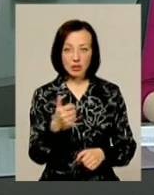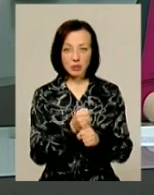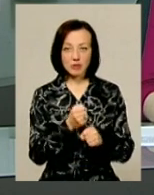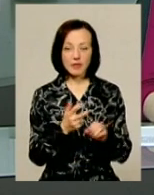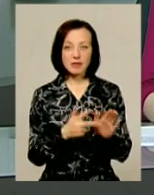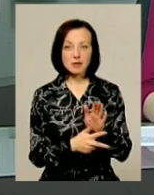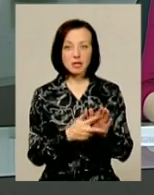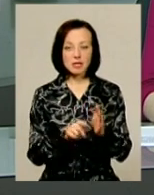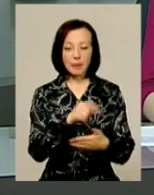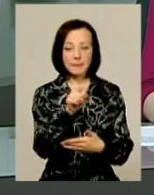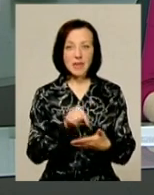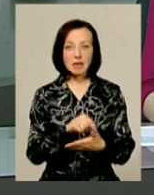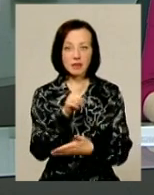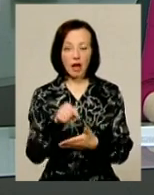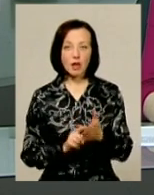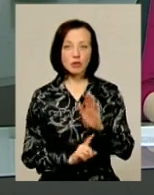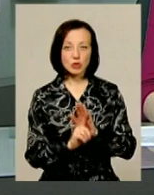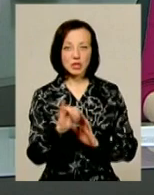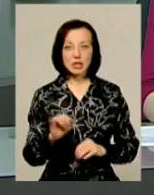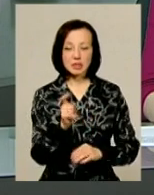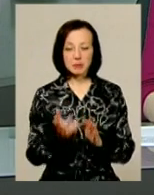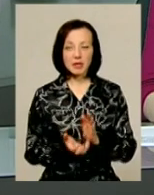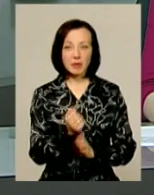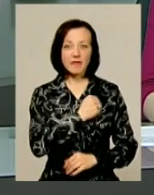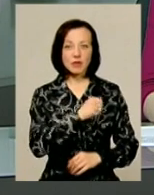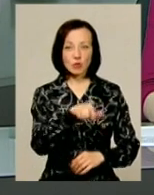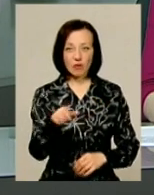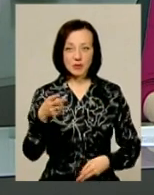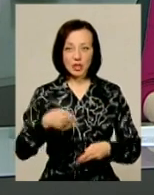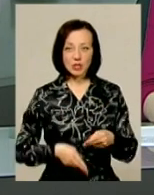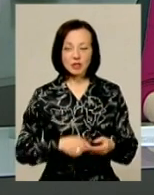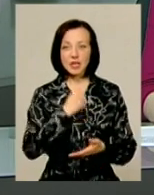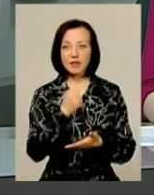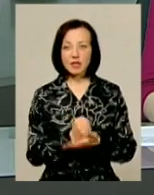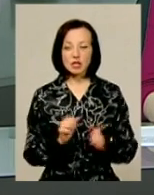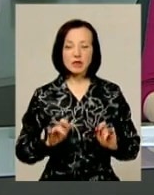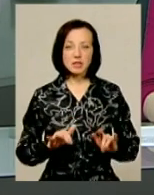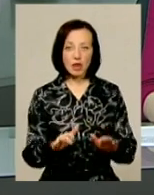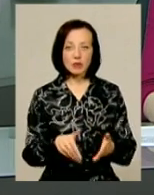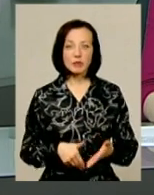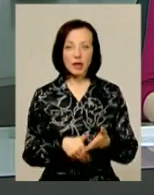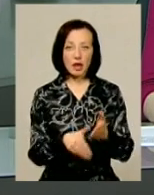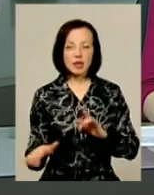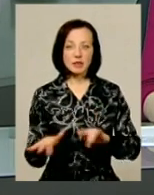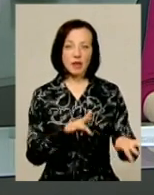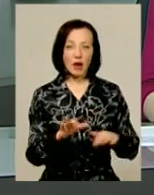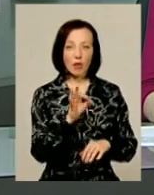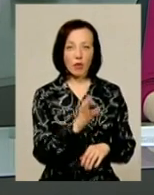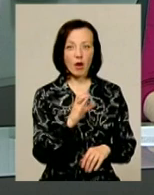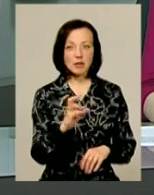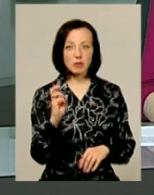опрацювали 80 питань. Розпочали із підтримки військових, закінчили затвердженням заходів сприяння діяльності